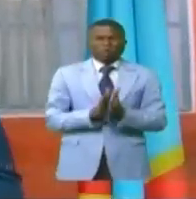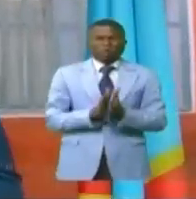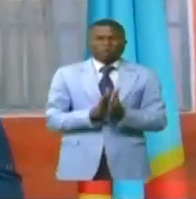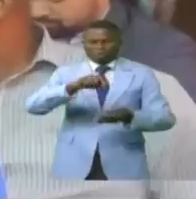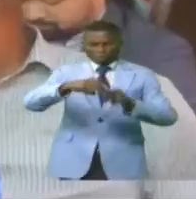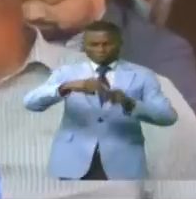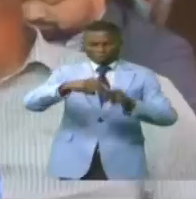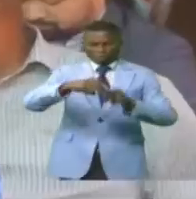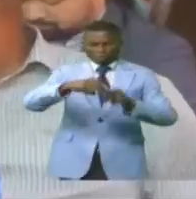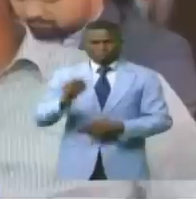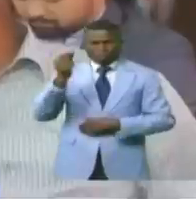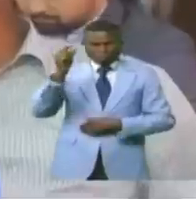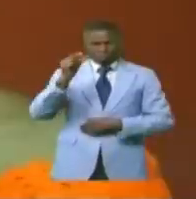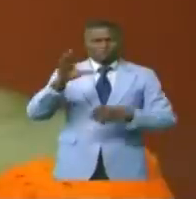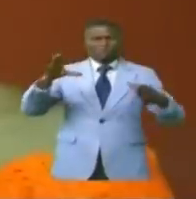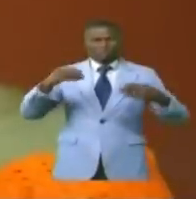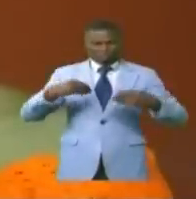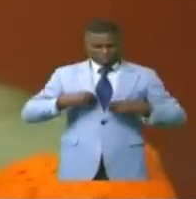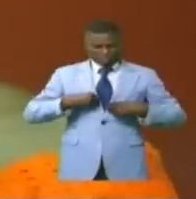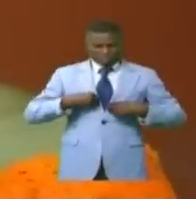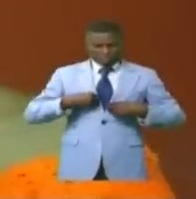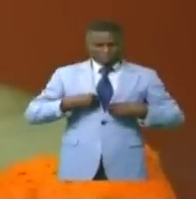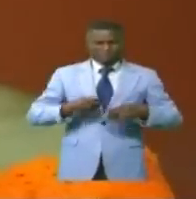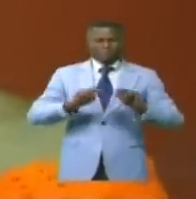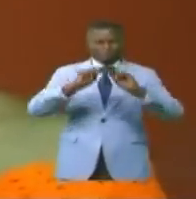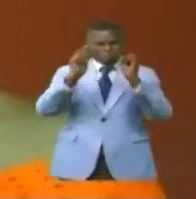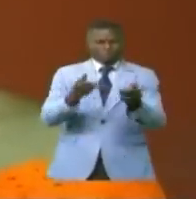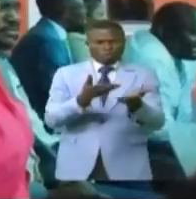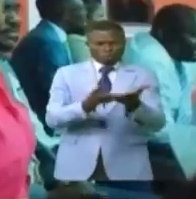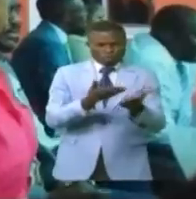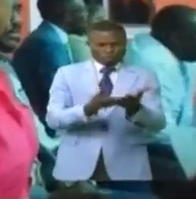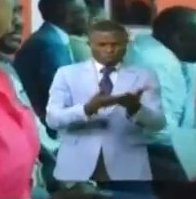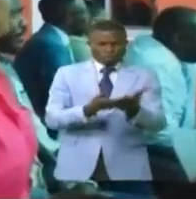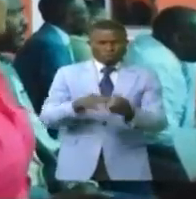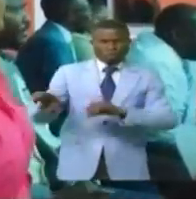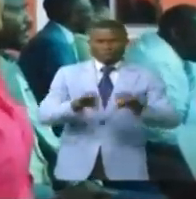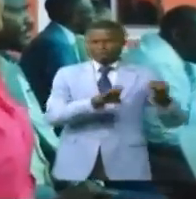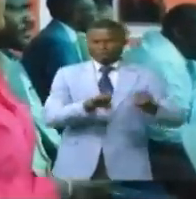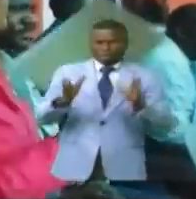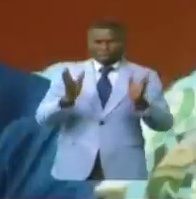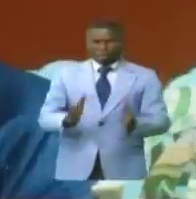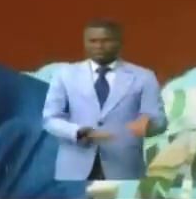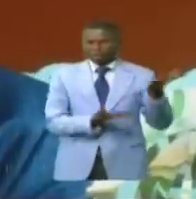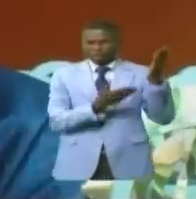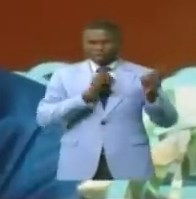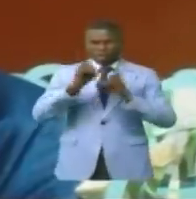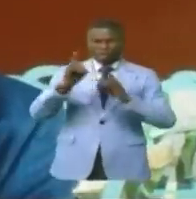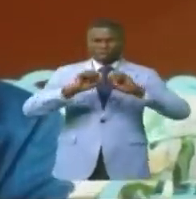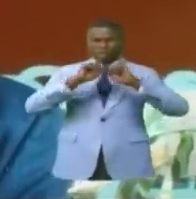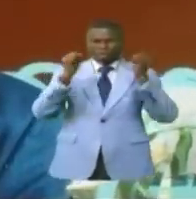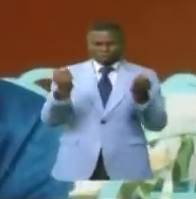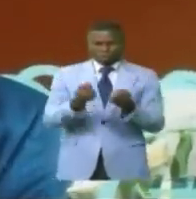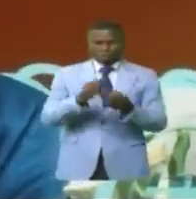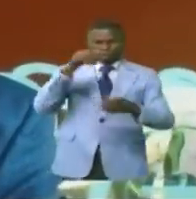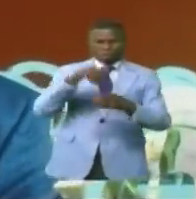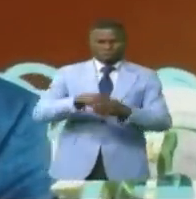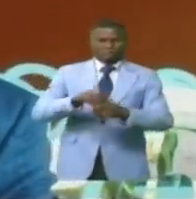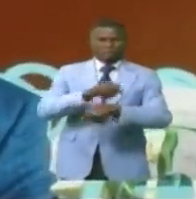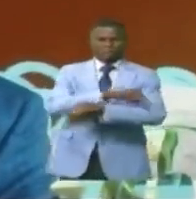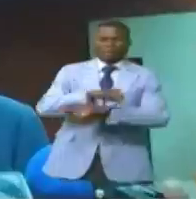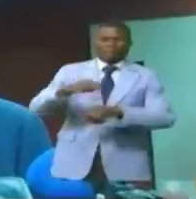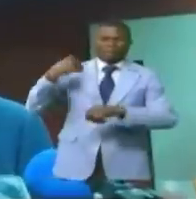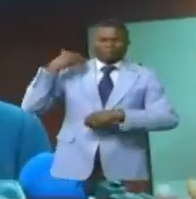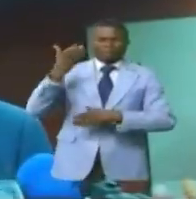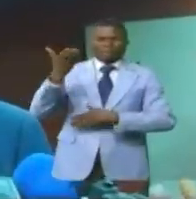Mabolia, reste convaincu que cette représentation est un acteur essentiel au dialogue social au sein de cet établissement